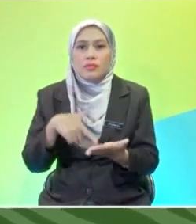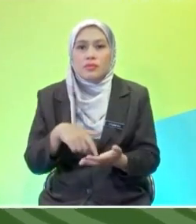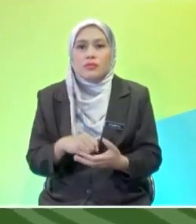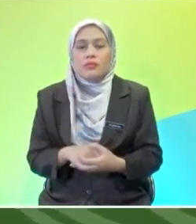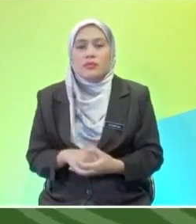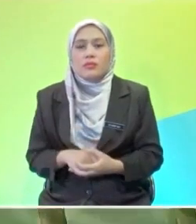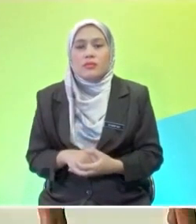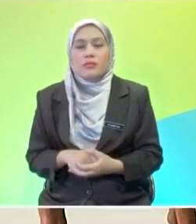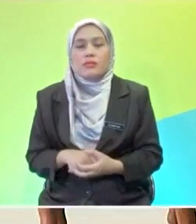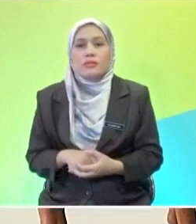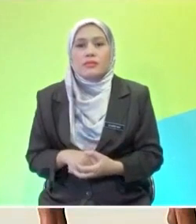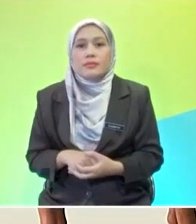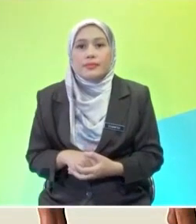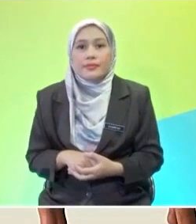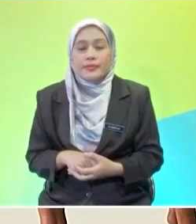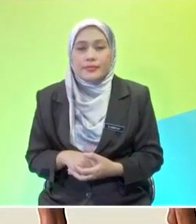Cuba Amna.